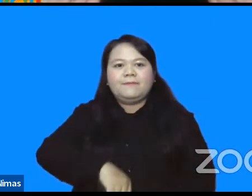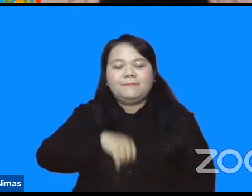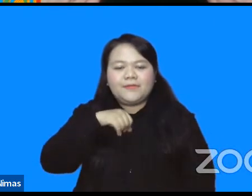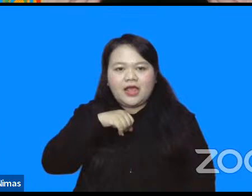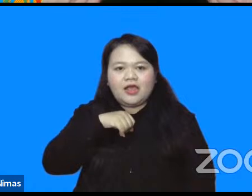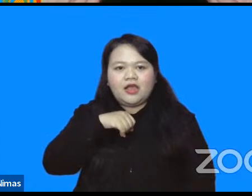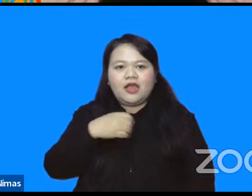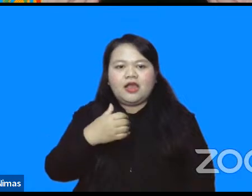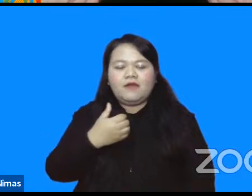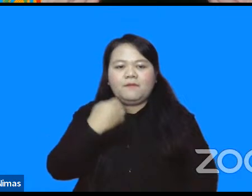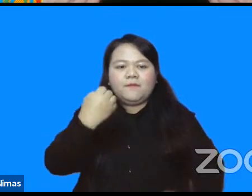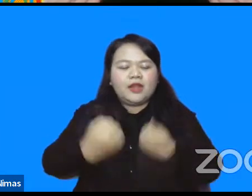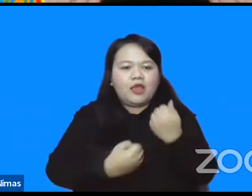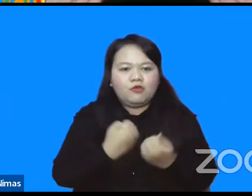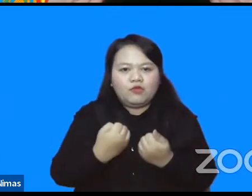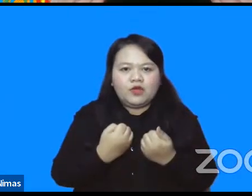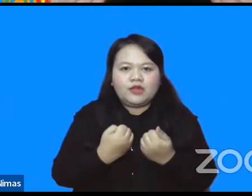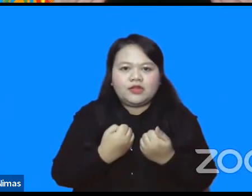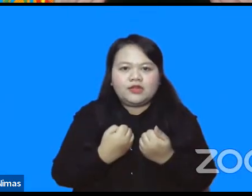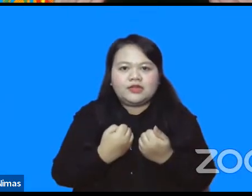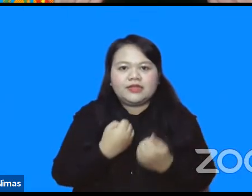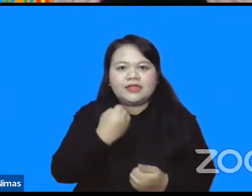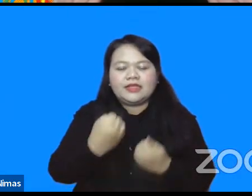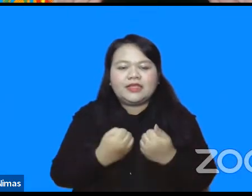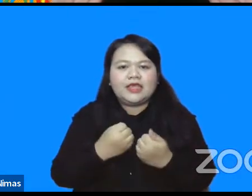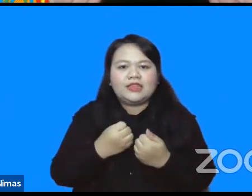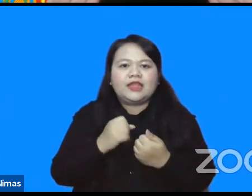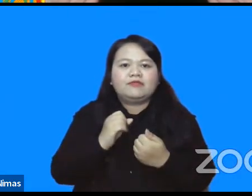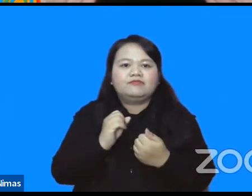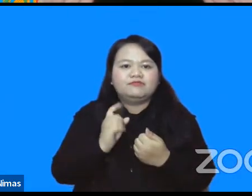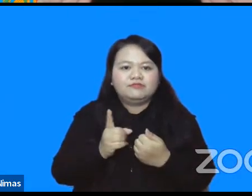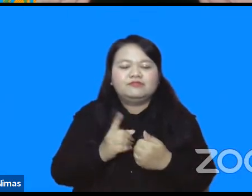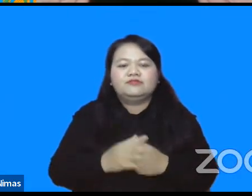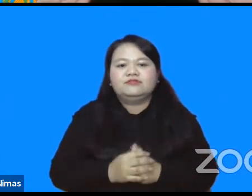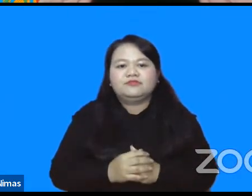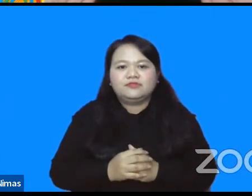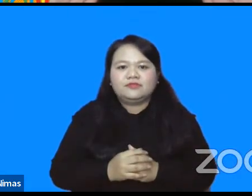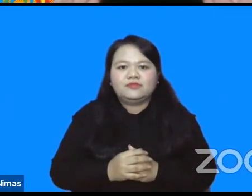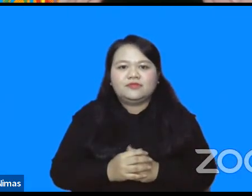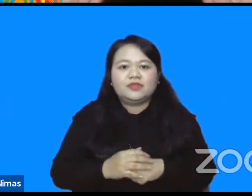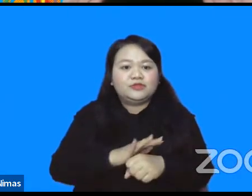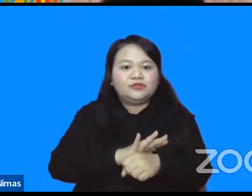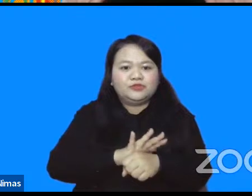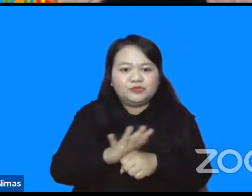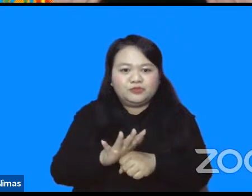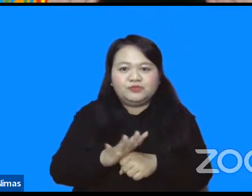mereka melakukan kegiatan tersebut. Gitu. Mungkin sementara itu kan.